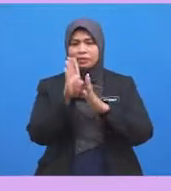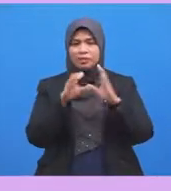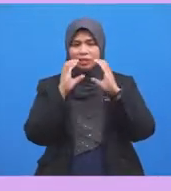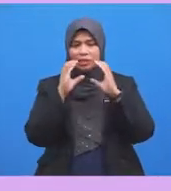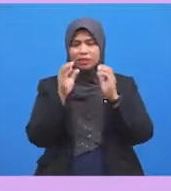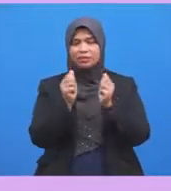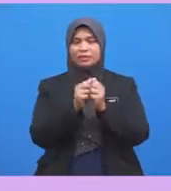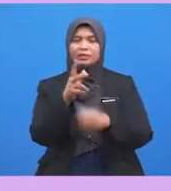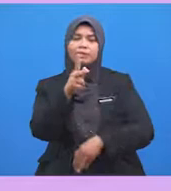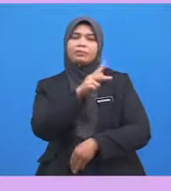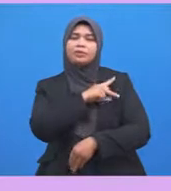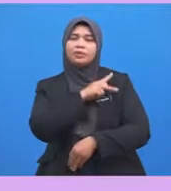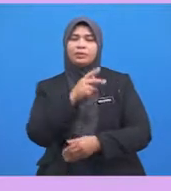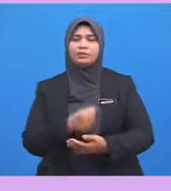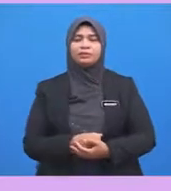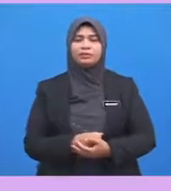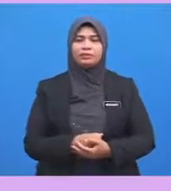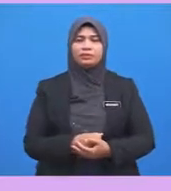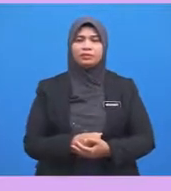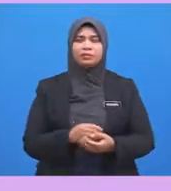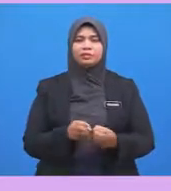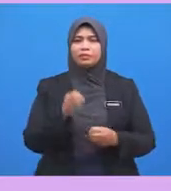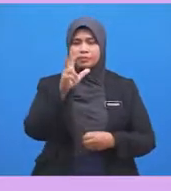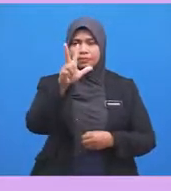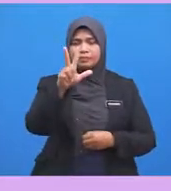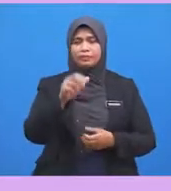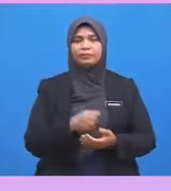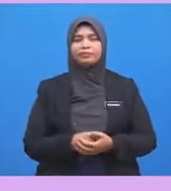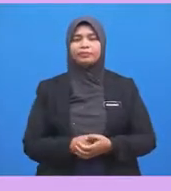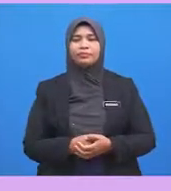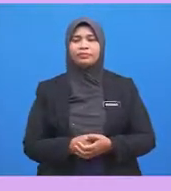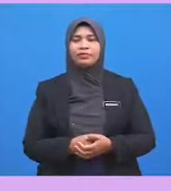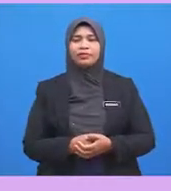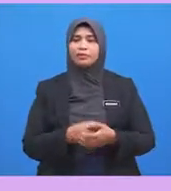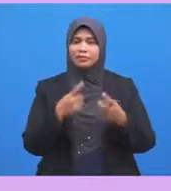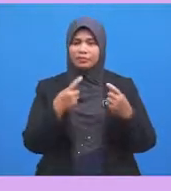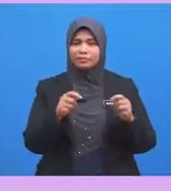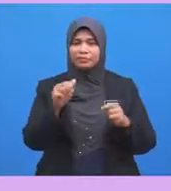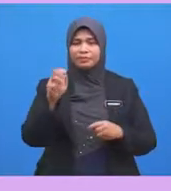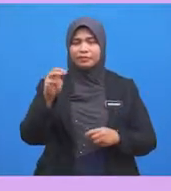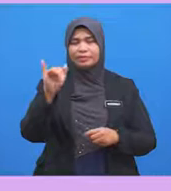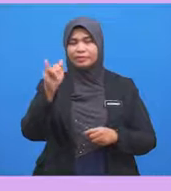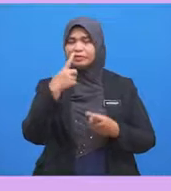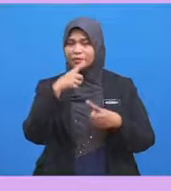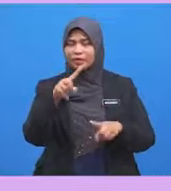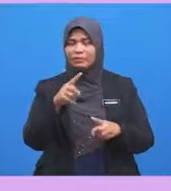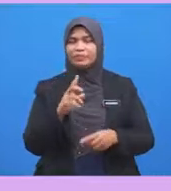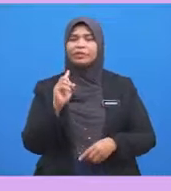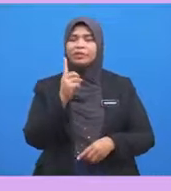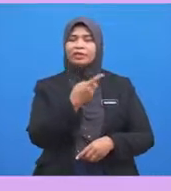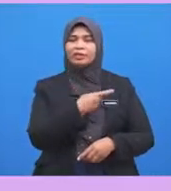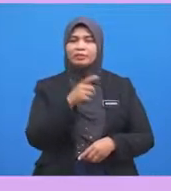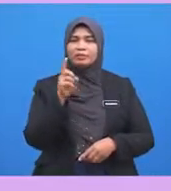dengan pengerusi. Yang ketiga, Amy, cuba menjawab. Kita